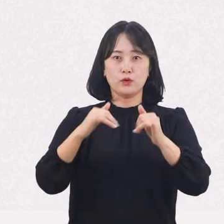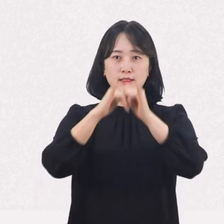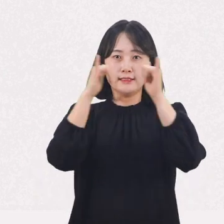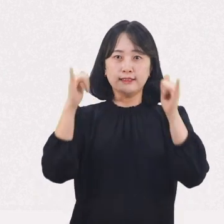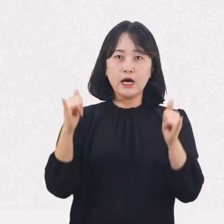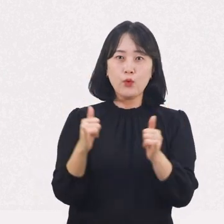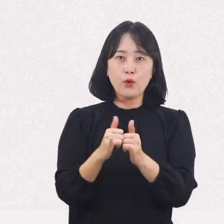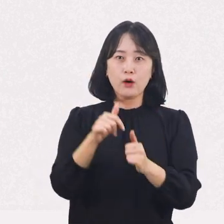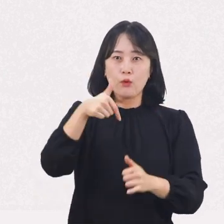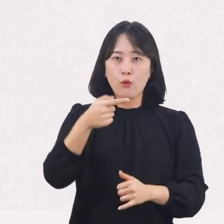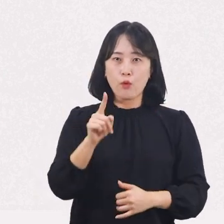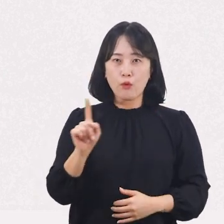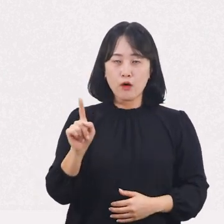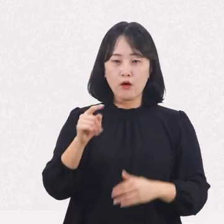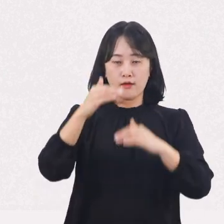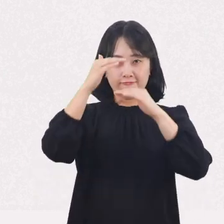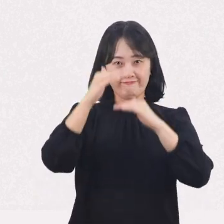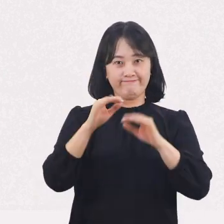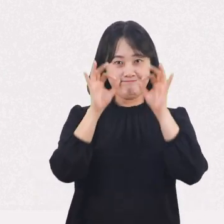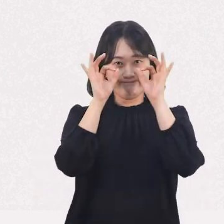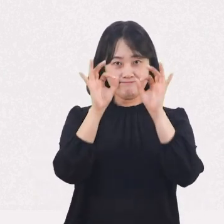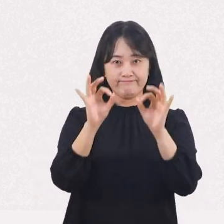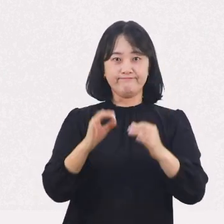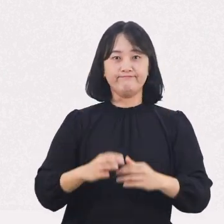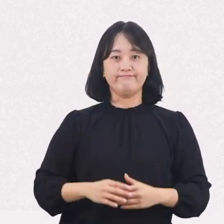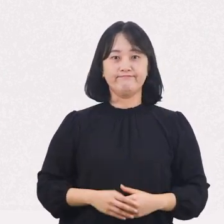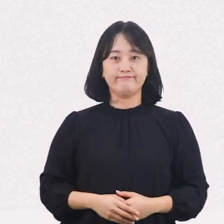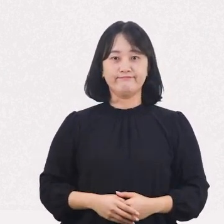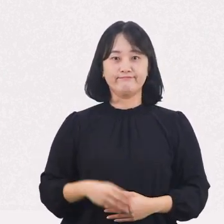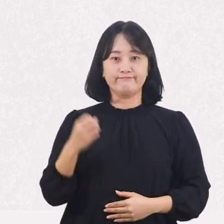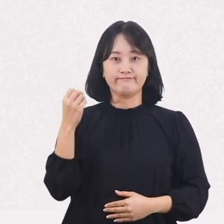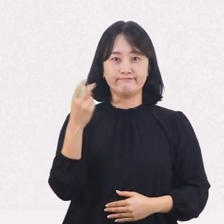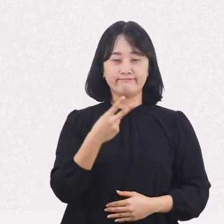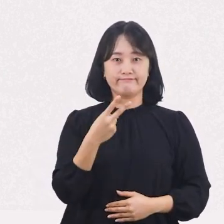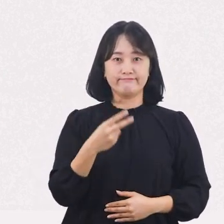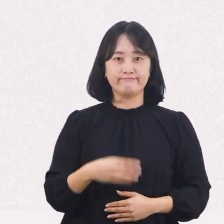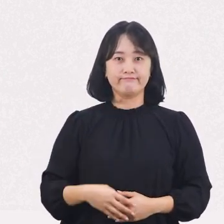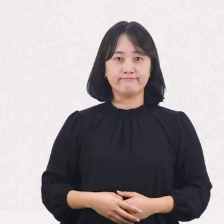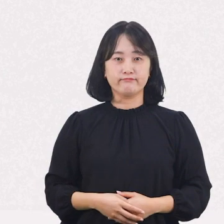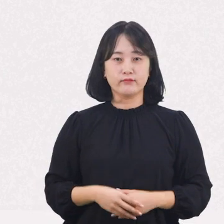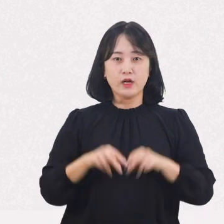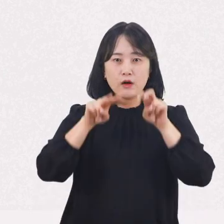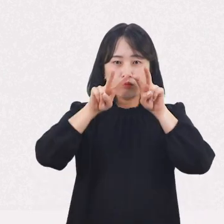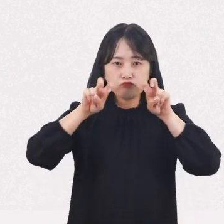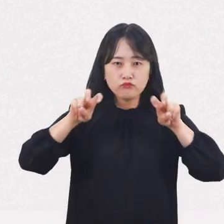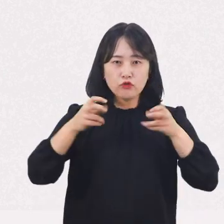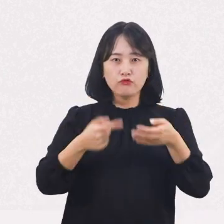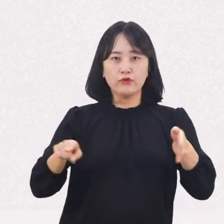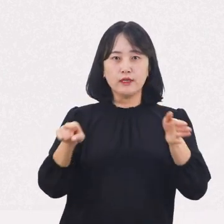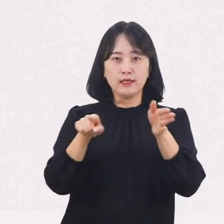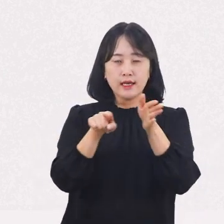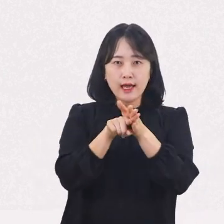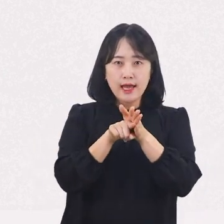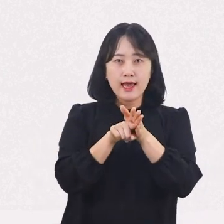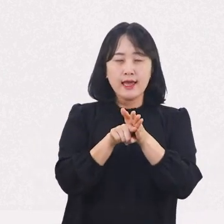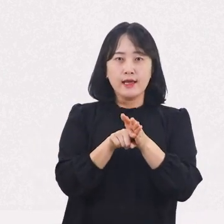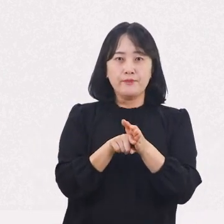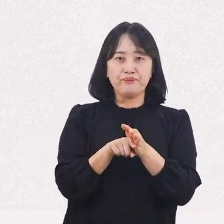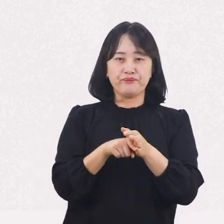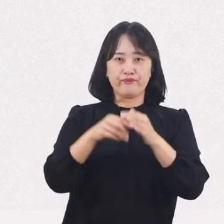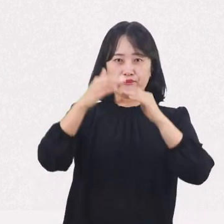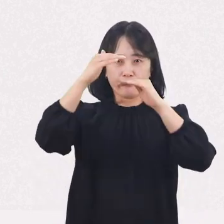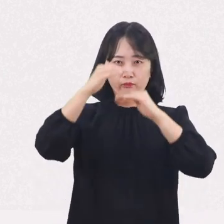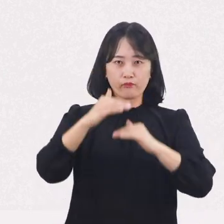내용으로 한정해서 살펴보도록 하겠습니다. 그리고 이를 분석하기 위해 메리필드의 7가지